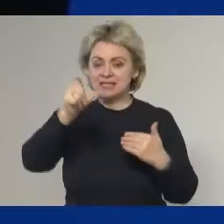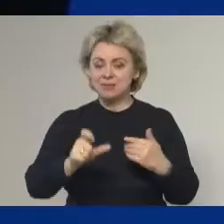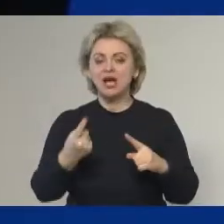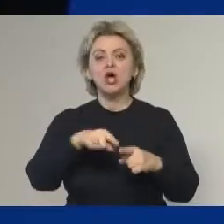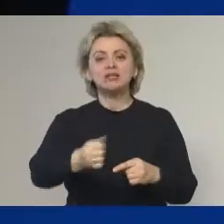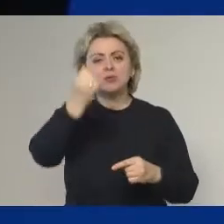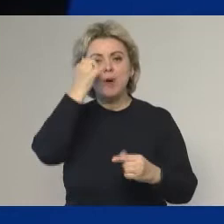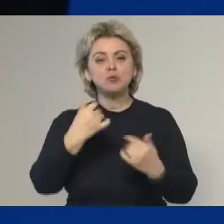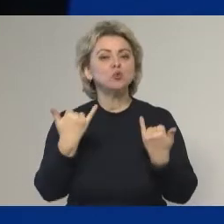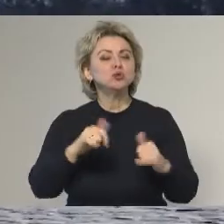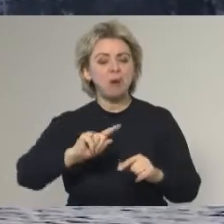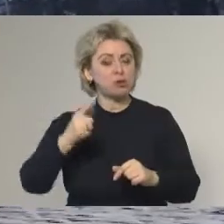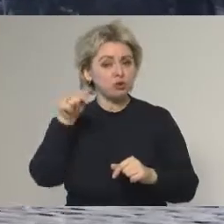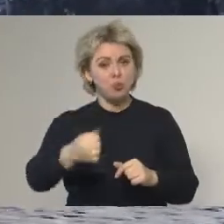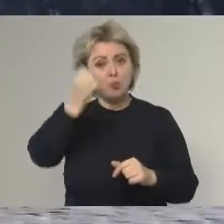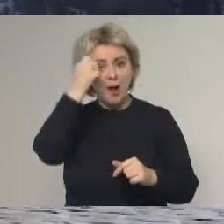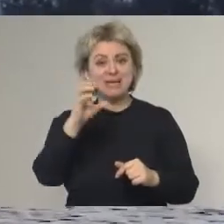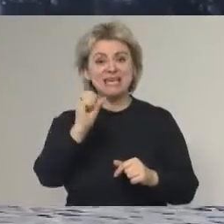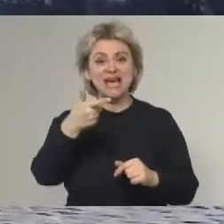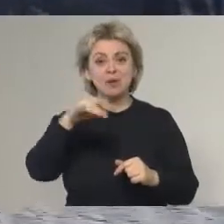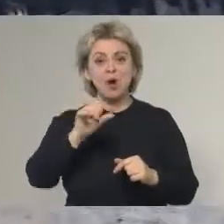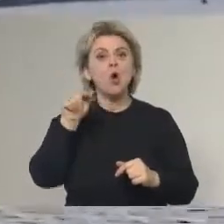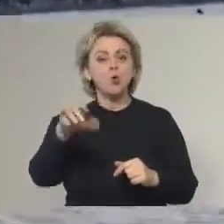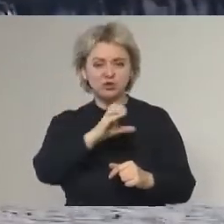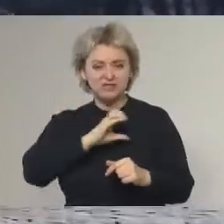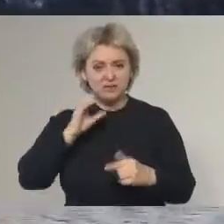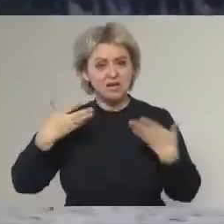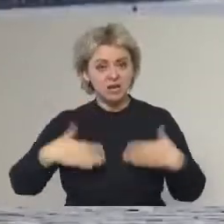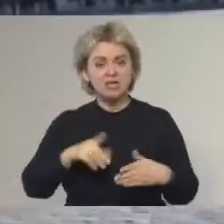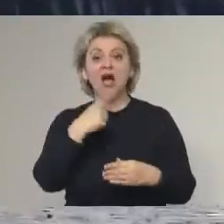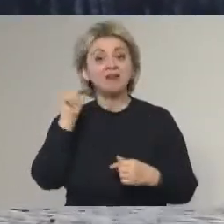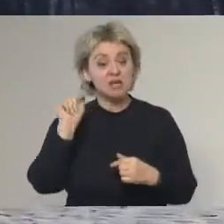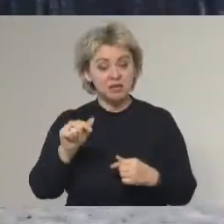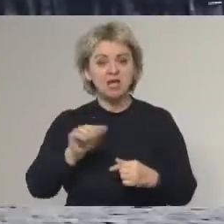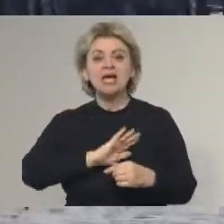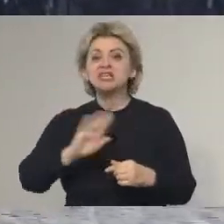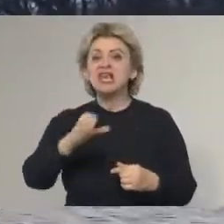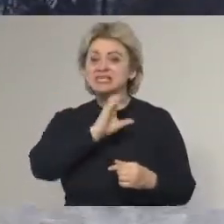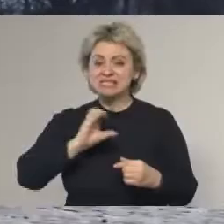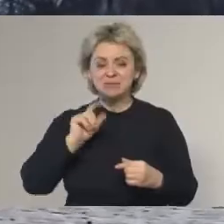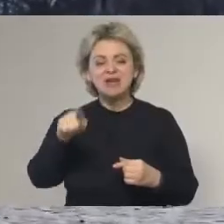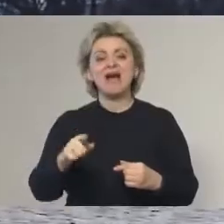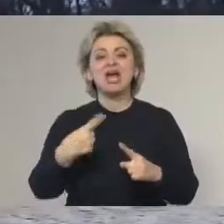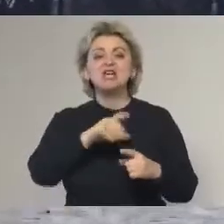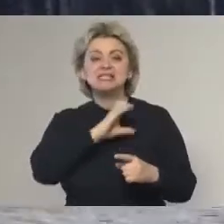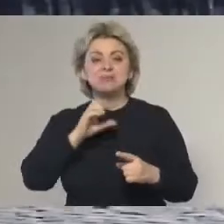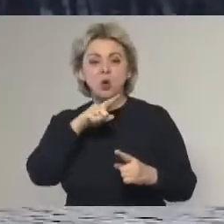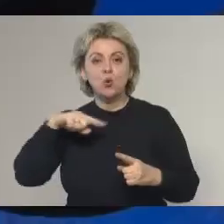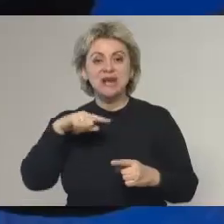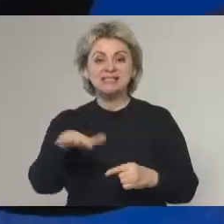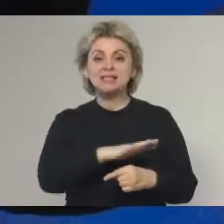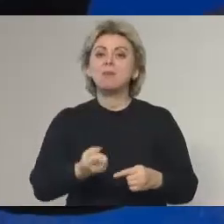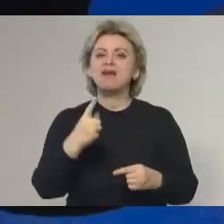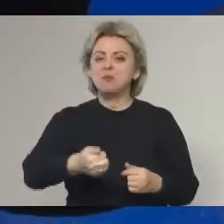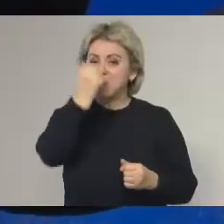этот памятник, удивляются, почему здесь памятник Ермаку, он же сибиряк, говорят они. Ну, не сибиряк, Сибирь у России появилась